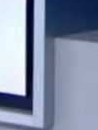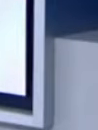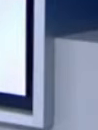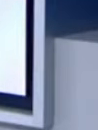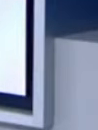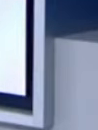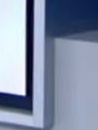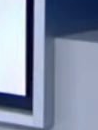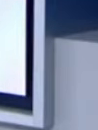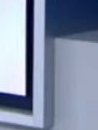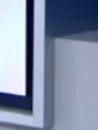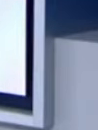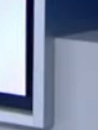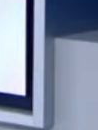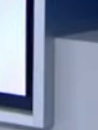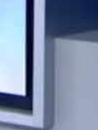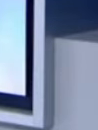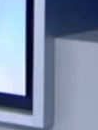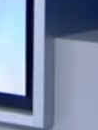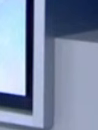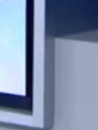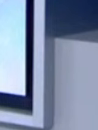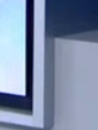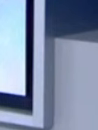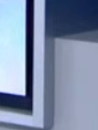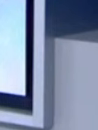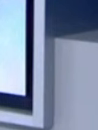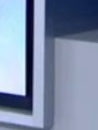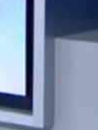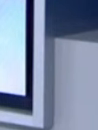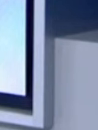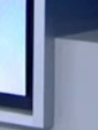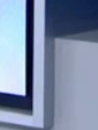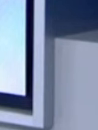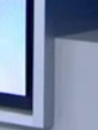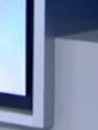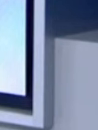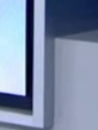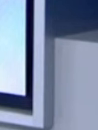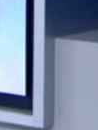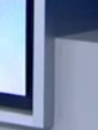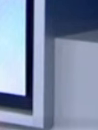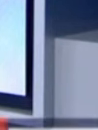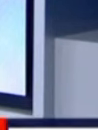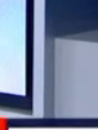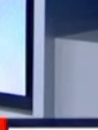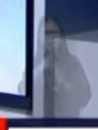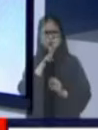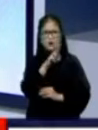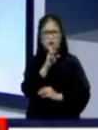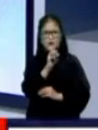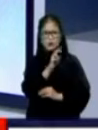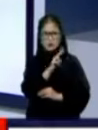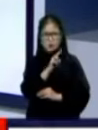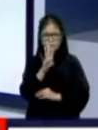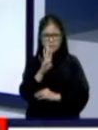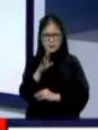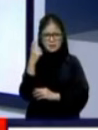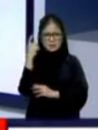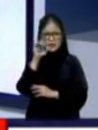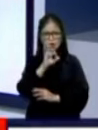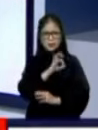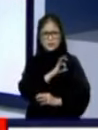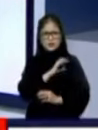Pemirsa, 3 calon presiden telah memberikan hak suaranya dalam pemilu 2024. Ya, Capres nomor urut 1 Anies